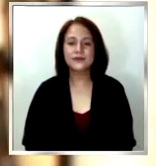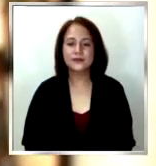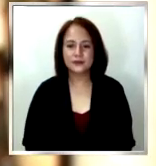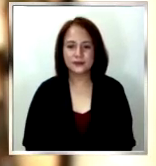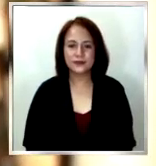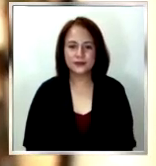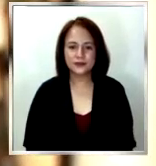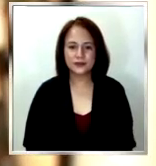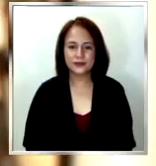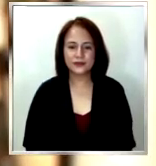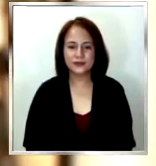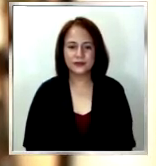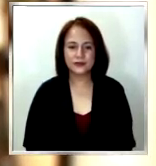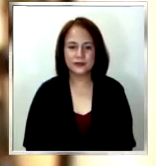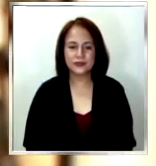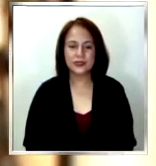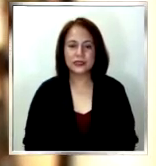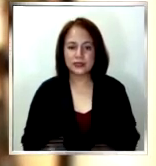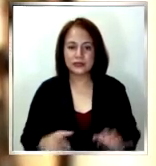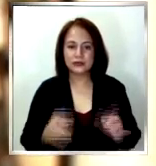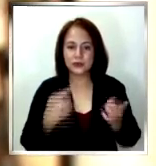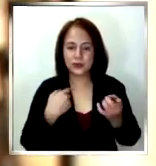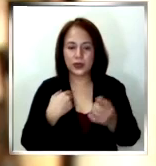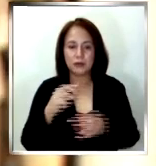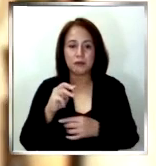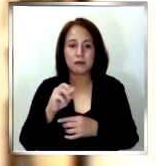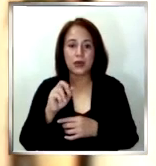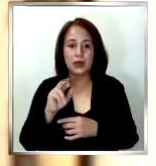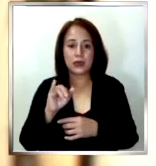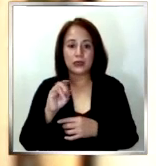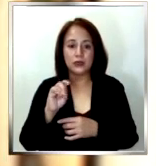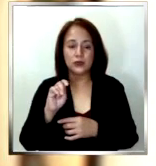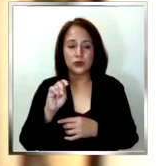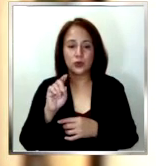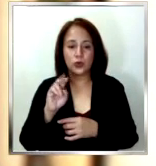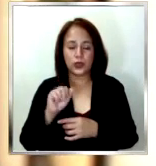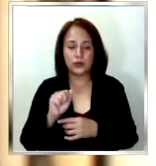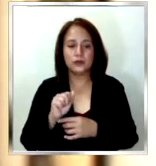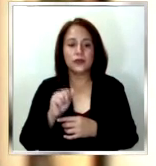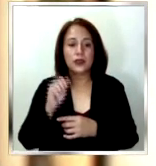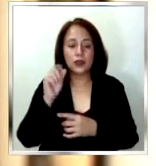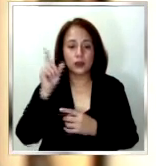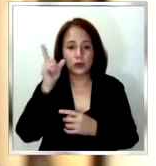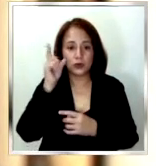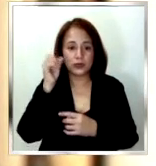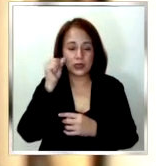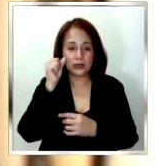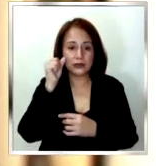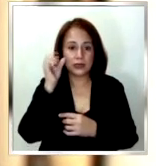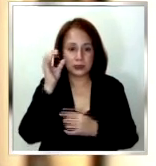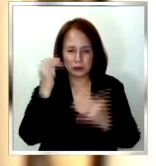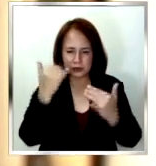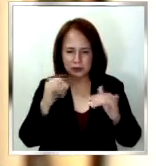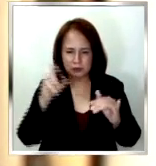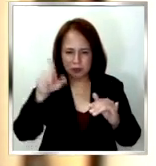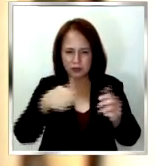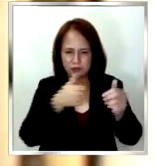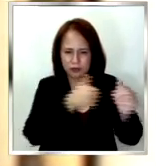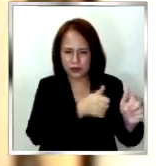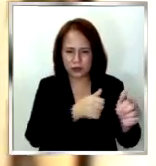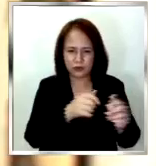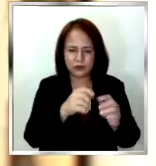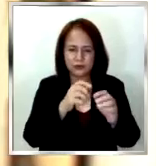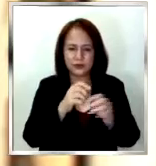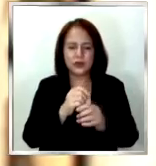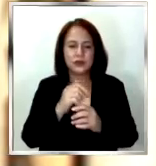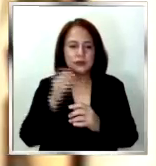Muling iginiit ni Marinduque Representative Lord Alan Velasco na dapat sundin ni House Speaker Alan Peter Cayetano ang kanilang kasunduan at